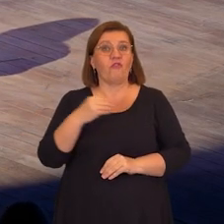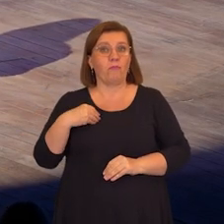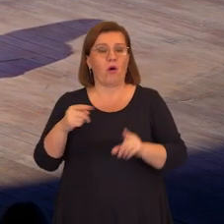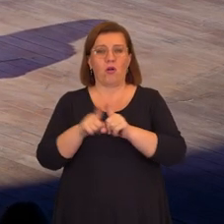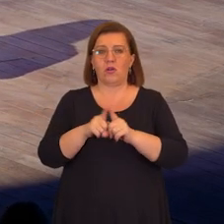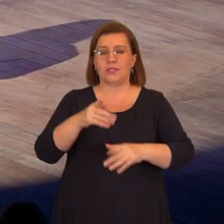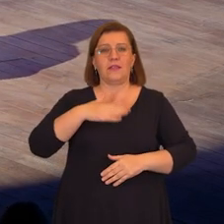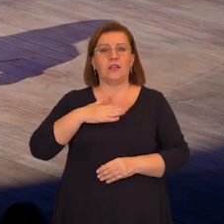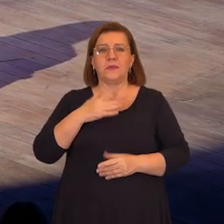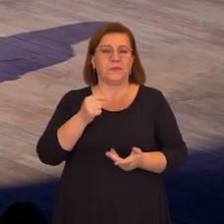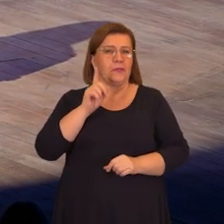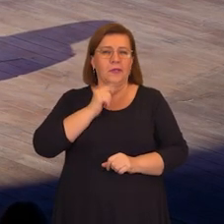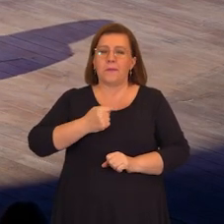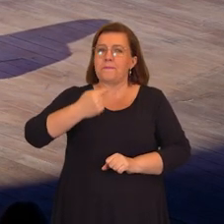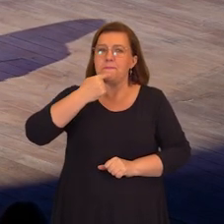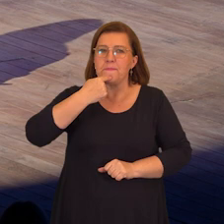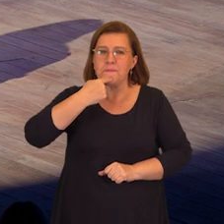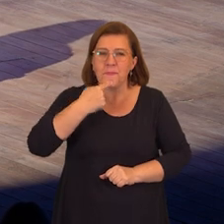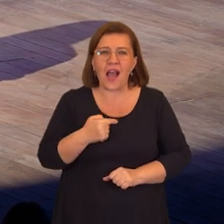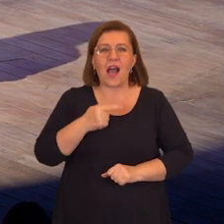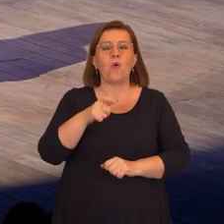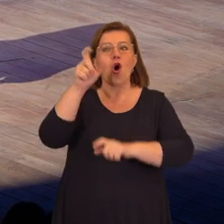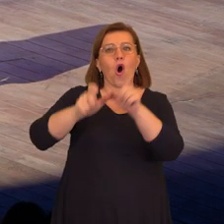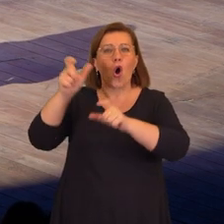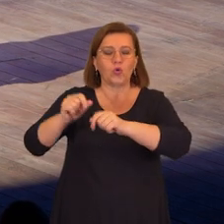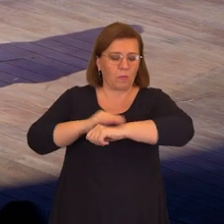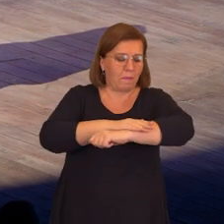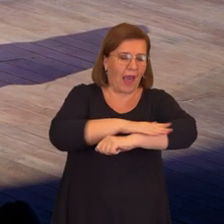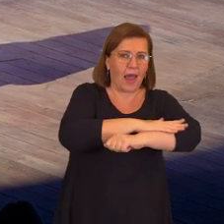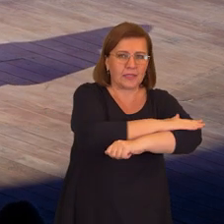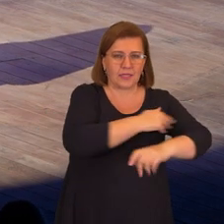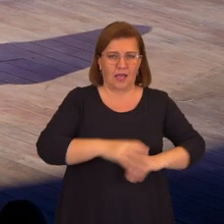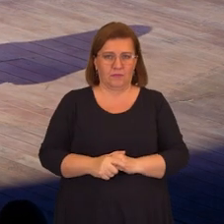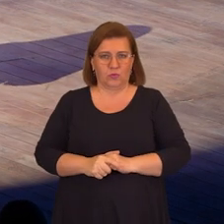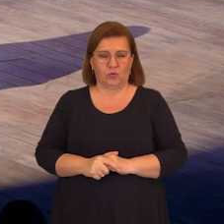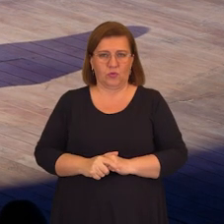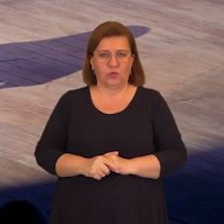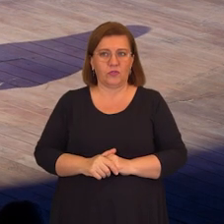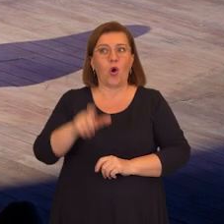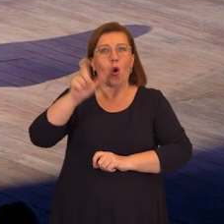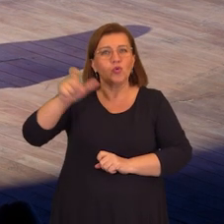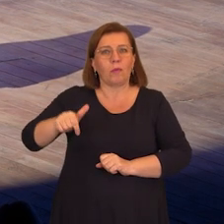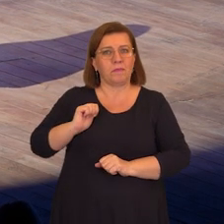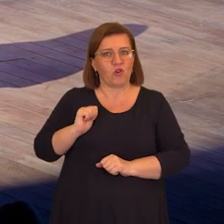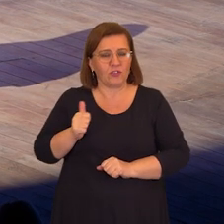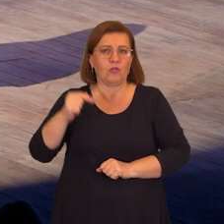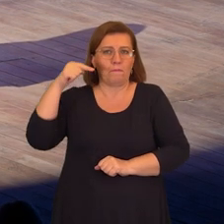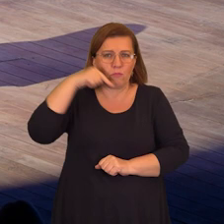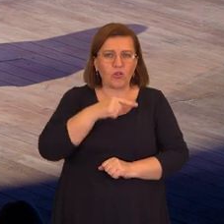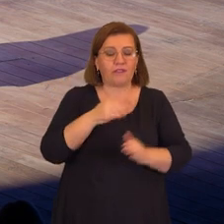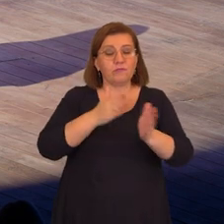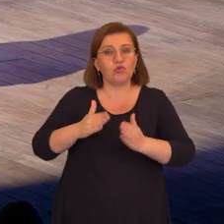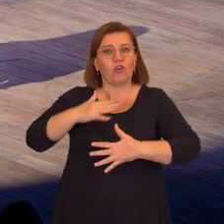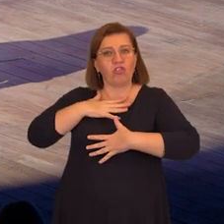zbyt mało balsamistów, tanatokosmetologów, osób, które są w stanie w profesjonalny sposób przygotować taką